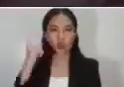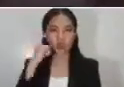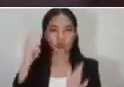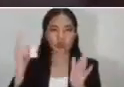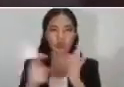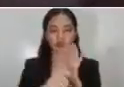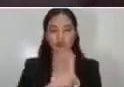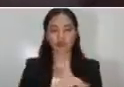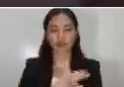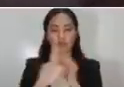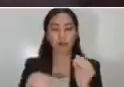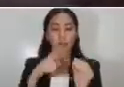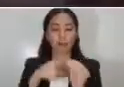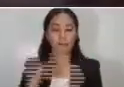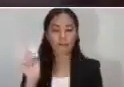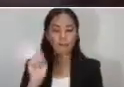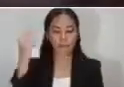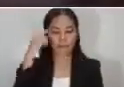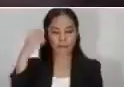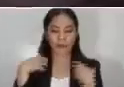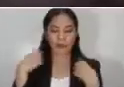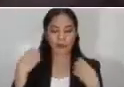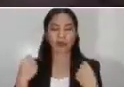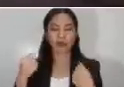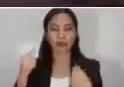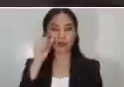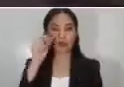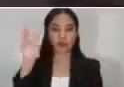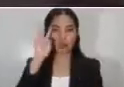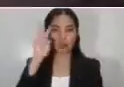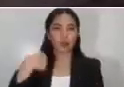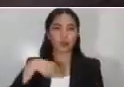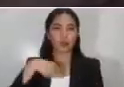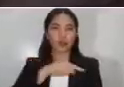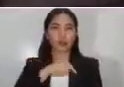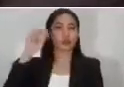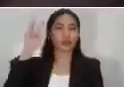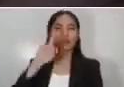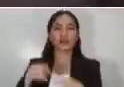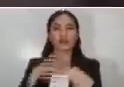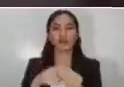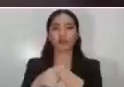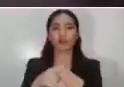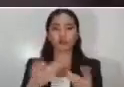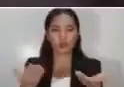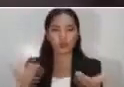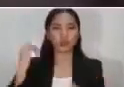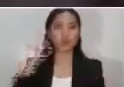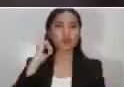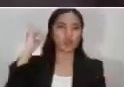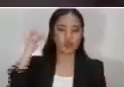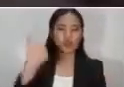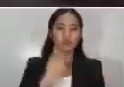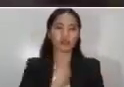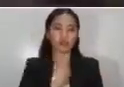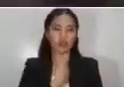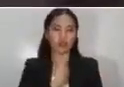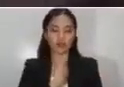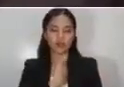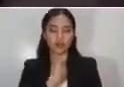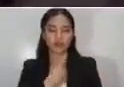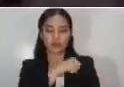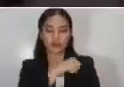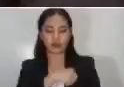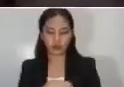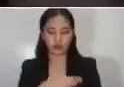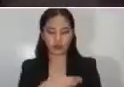ang easterlies ang hangin magdadala ng mainit at malinsangang hangin na nanggagaling naman dito sa Silangan ang umiiral ngayon sa bansa. Ang mga kaulapang ito